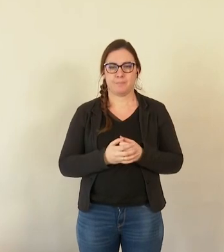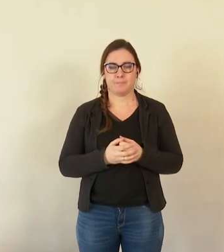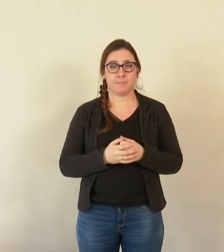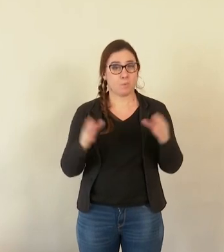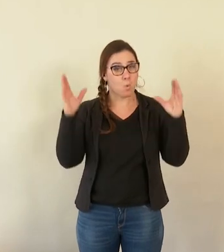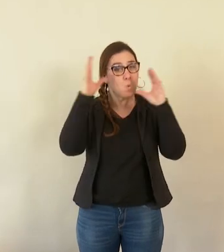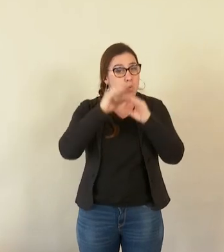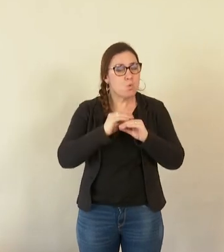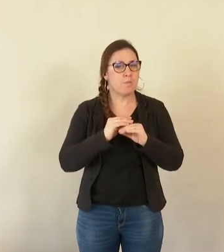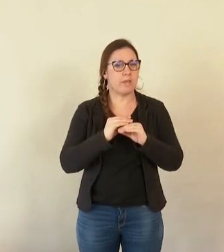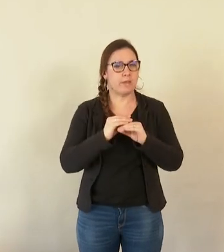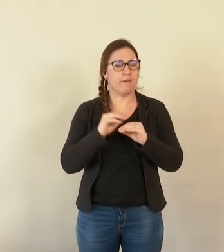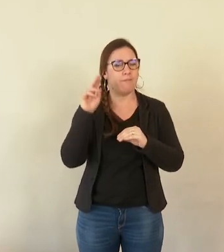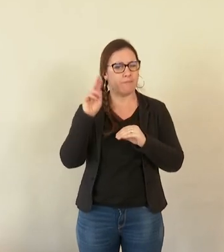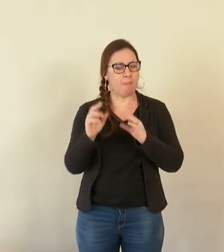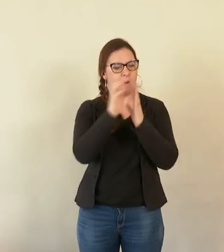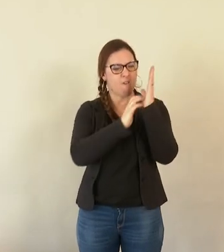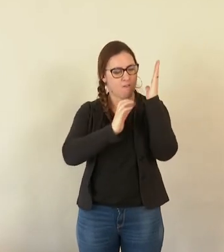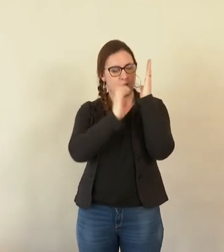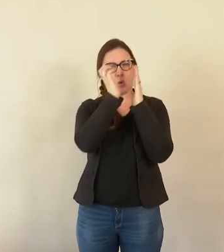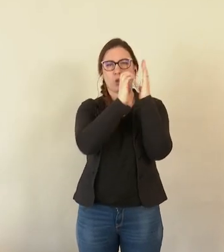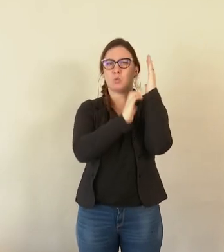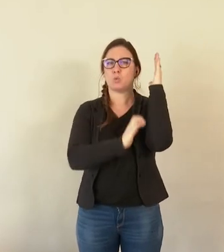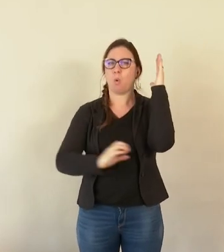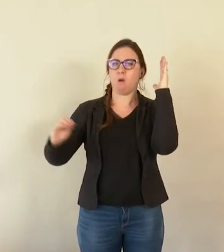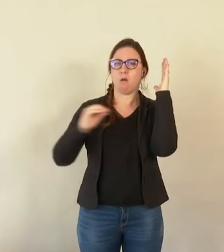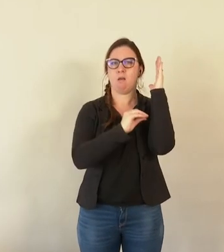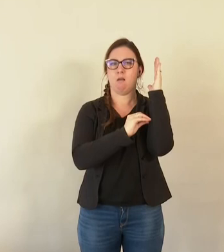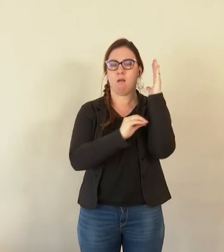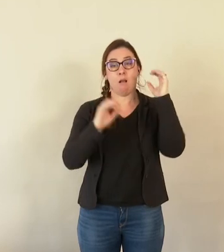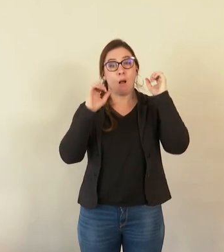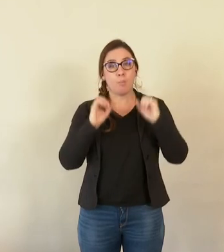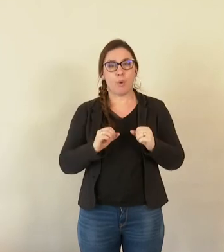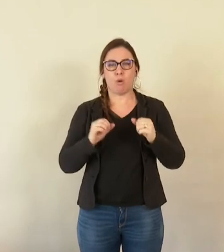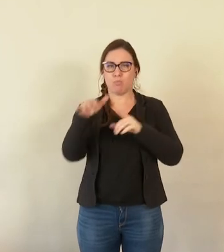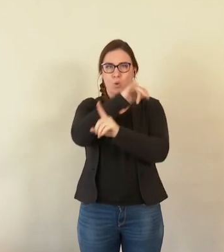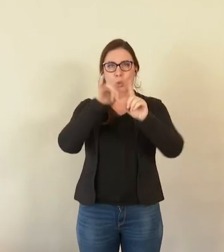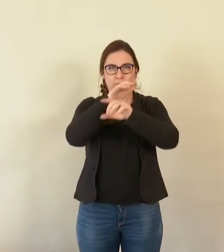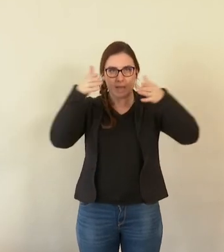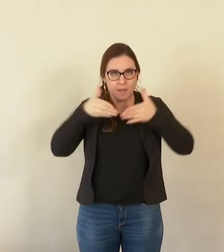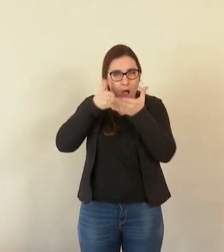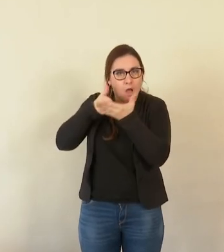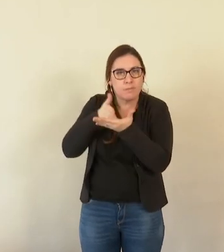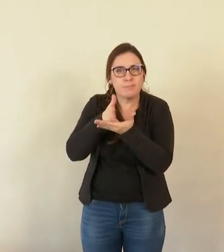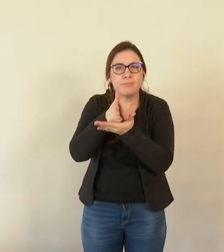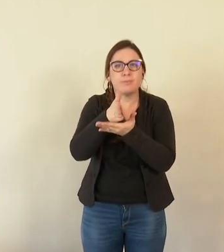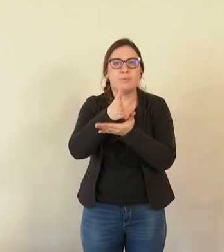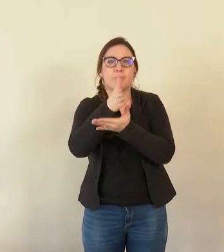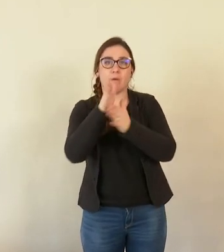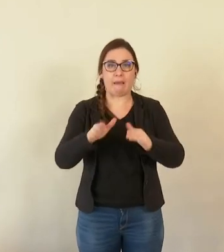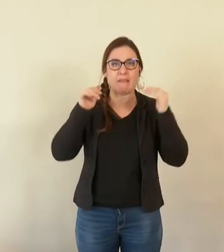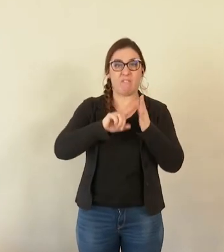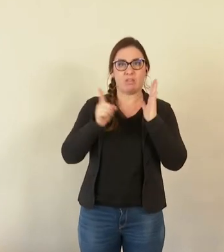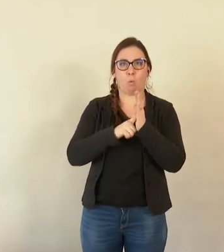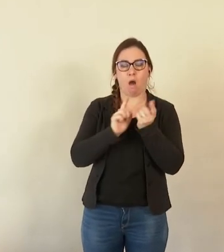point ancré dans la Constitution peut fixer un cap pour la société et éviter que ces droits soient